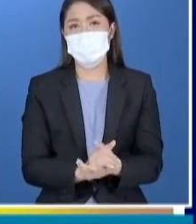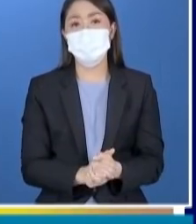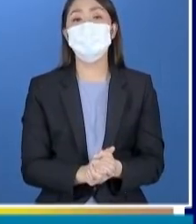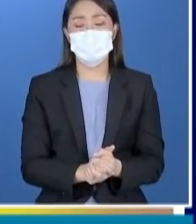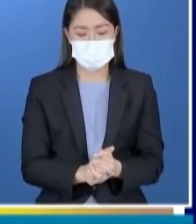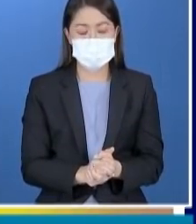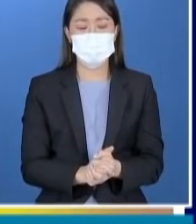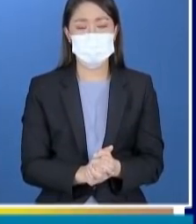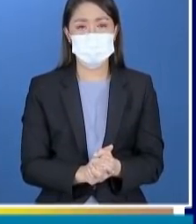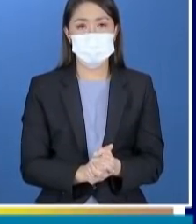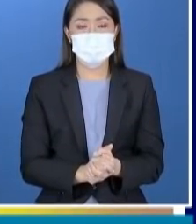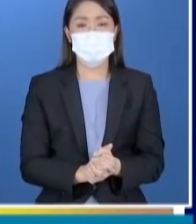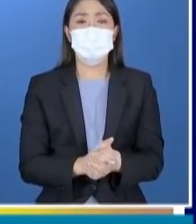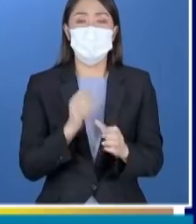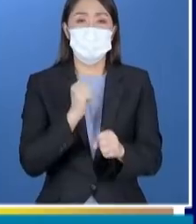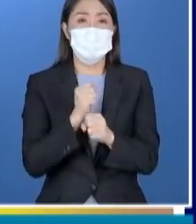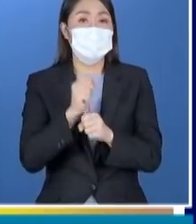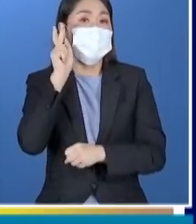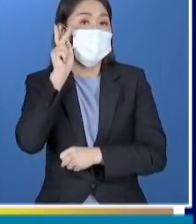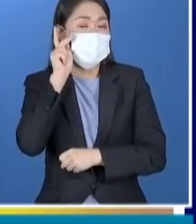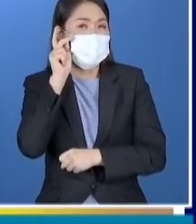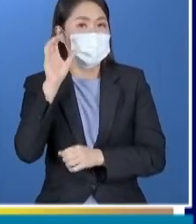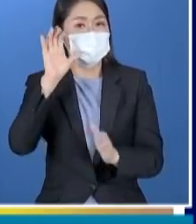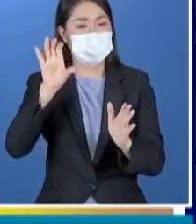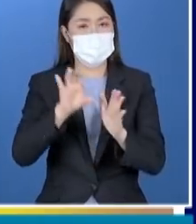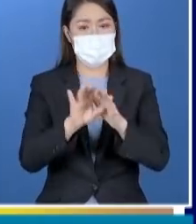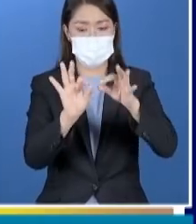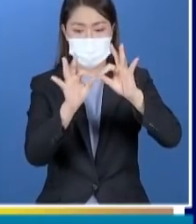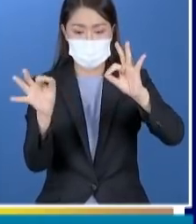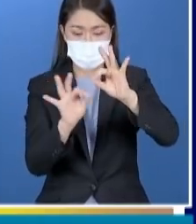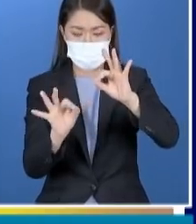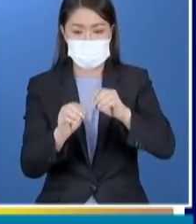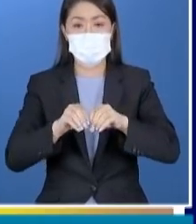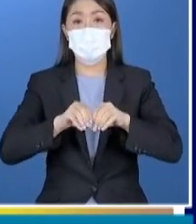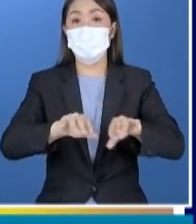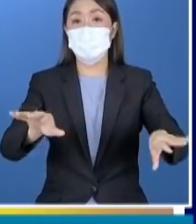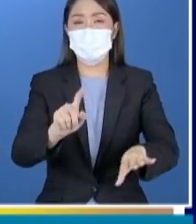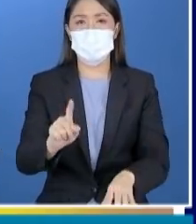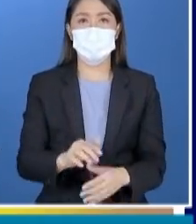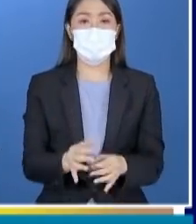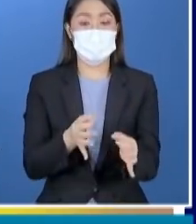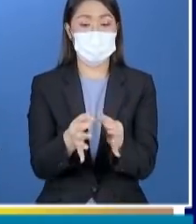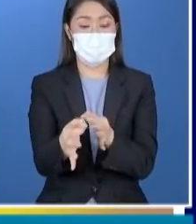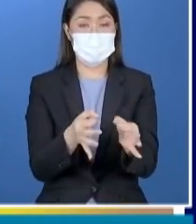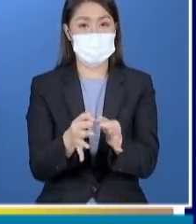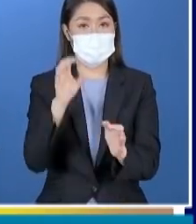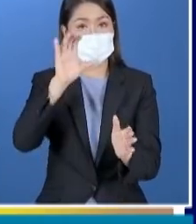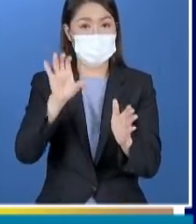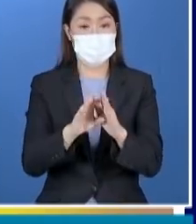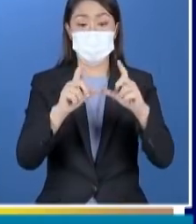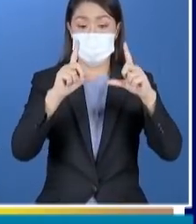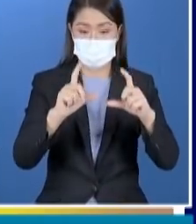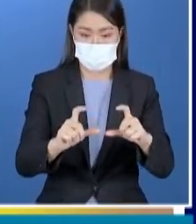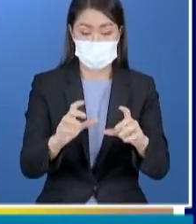างด้านของเพจกรรมกรข่าวนะครับได้โพสต์เอาไว้บอกว่าคุณกระติกได้ชี้แจงถึงเรื่องภาพถ่